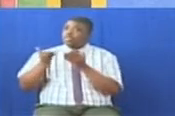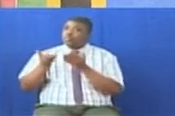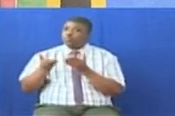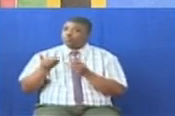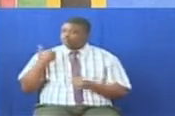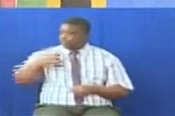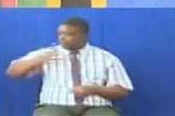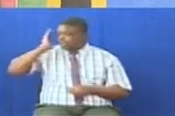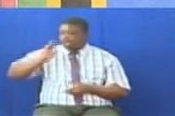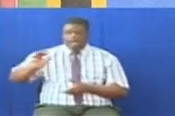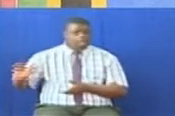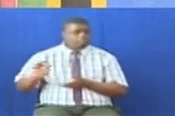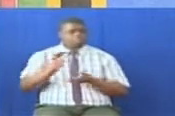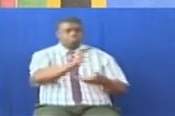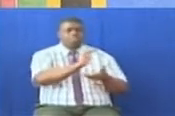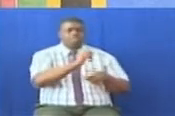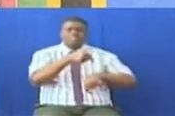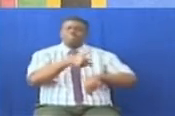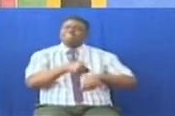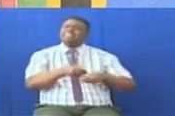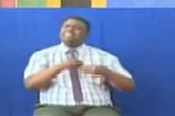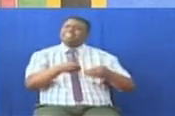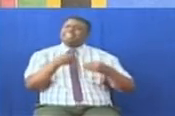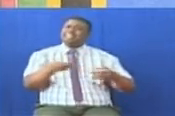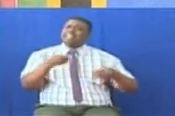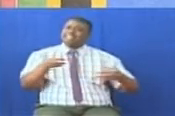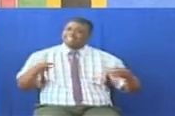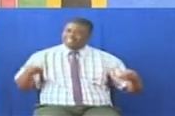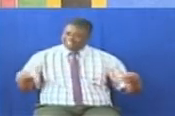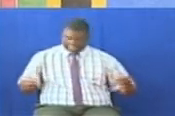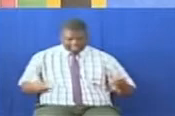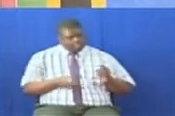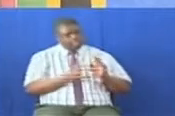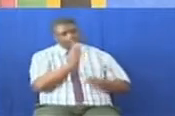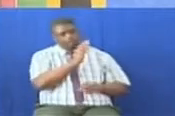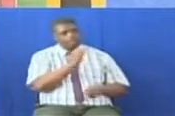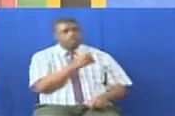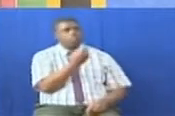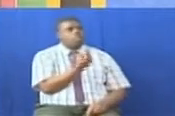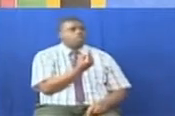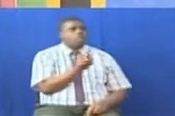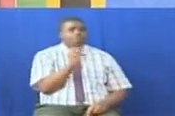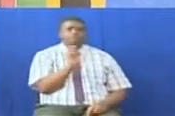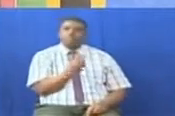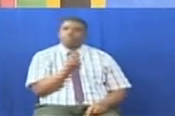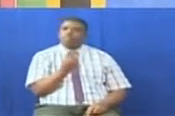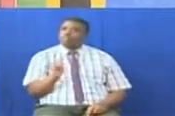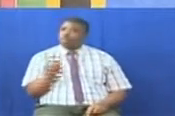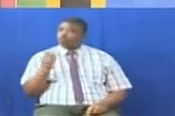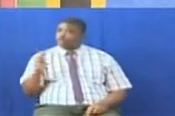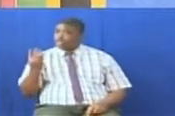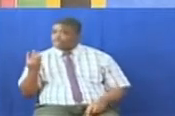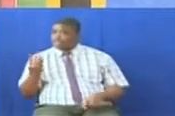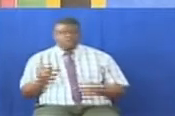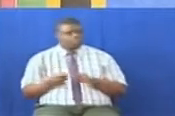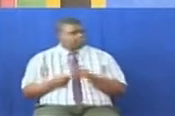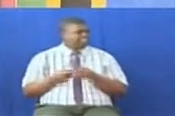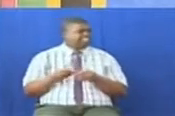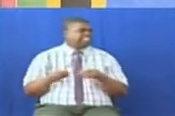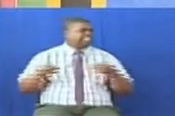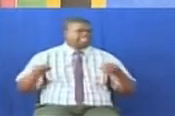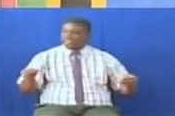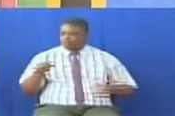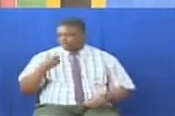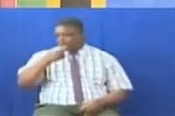wakati, fedha zinachelewa. Fedha zinazowahi ni ile kota ya kwanza, ya pili, na kuanzia kota ya tatu na ya nne kuna ucheleweshaji